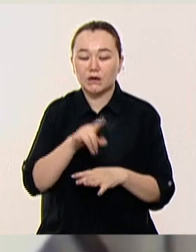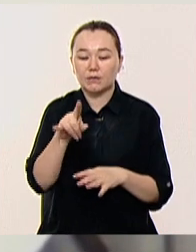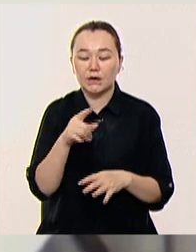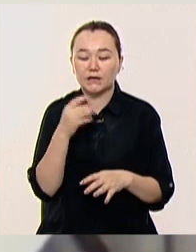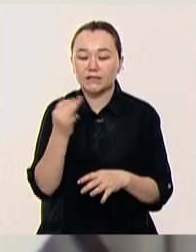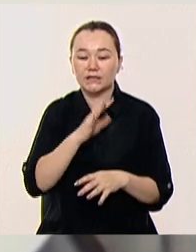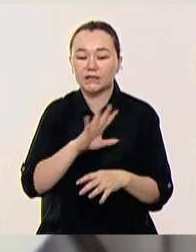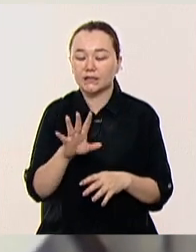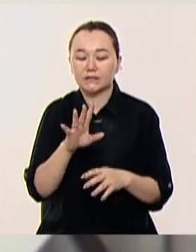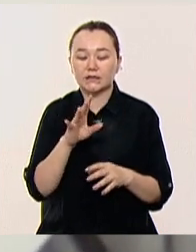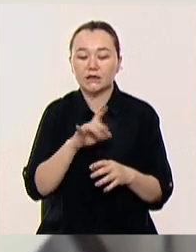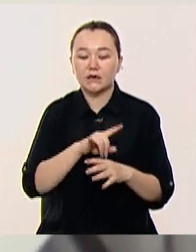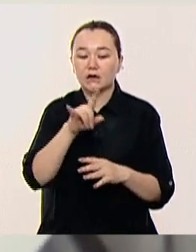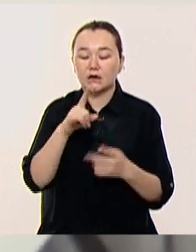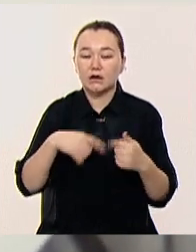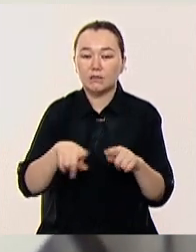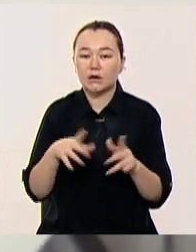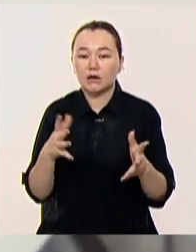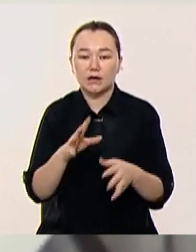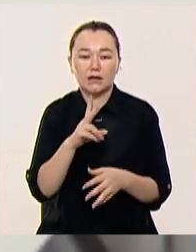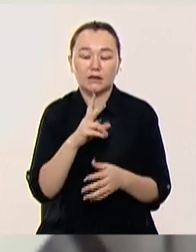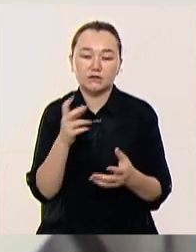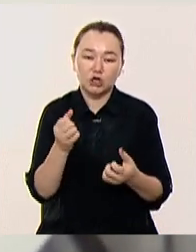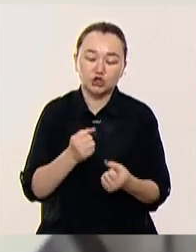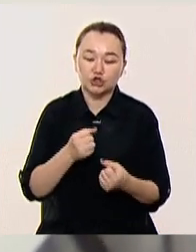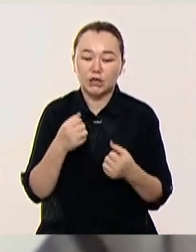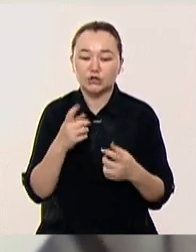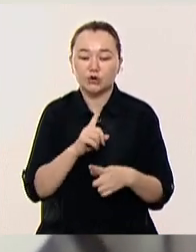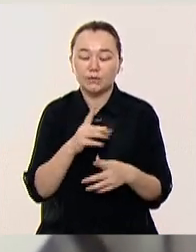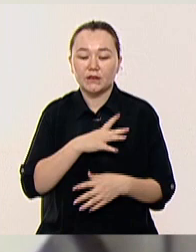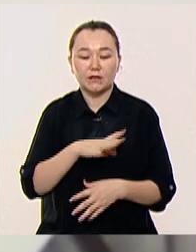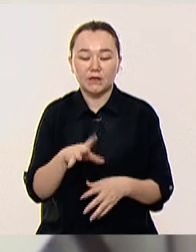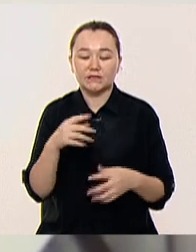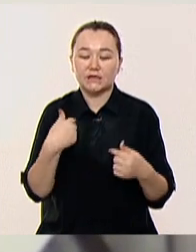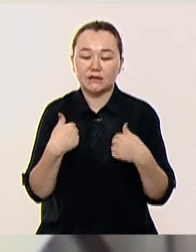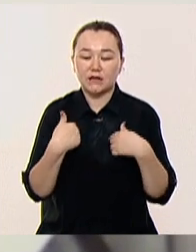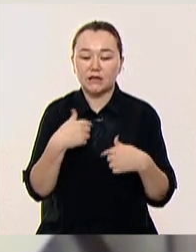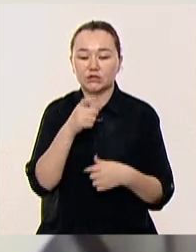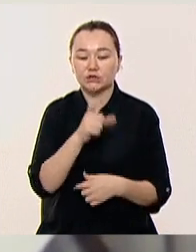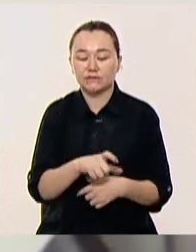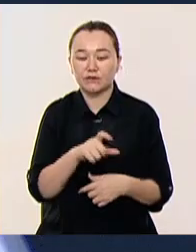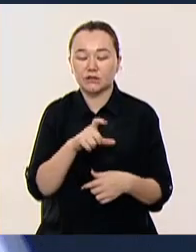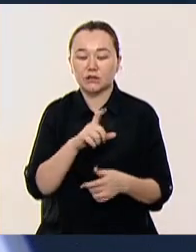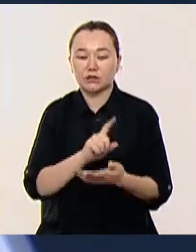интерес авиакомпании, чтобы была какая-либо задержка, и чтобы тем более страдал ее пассажир.